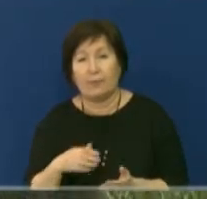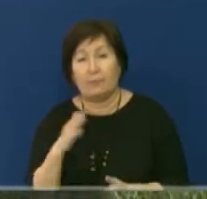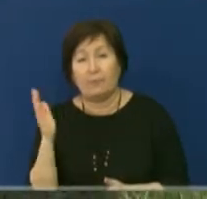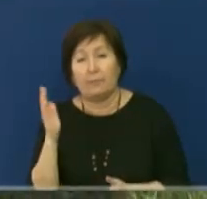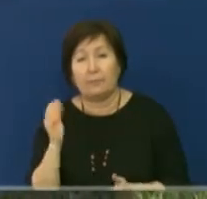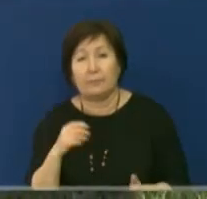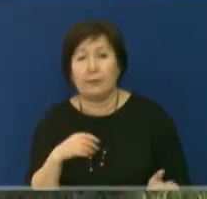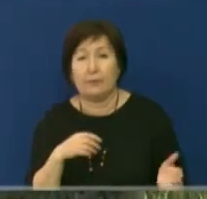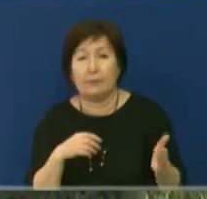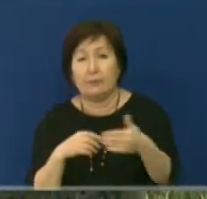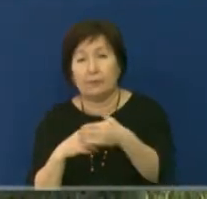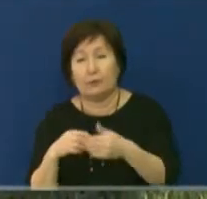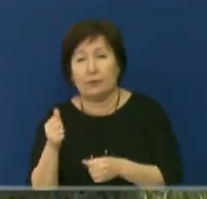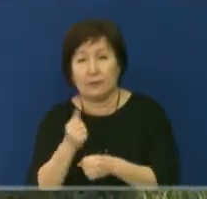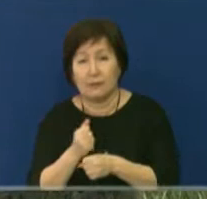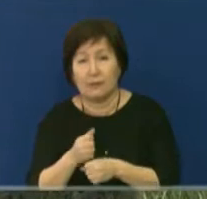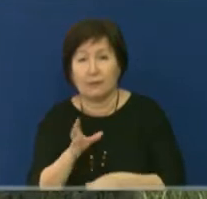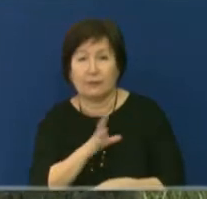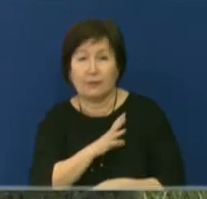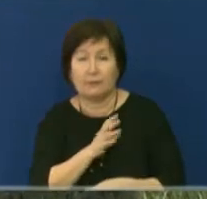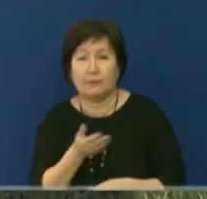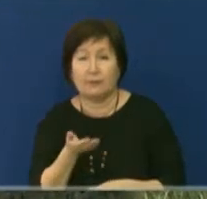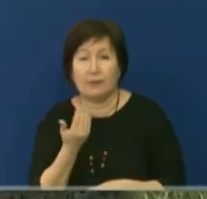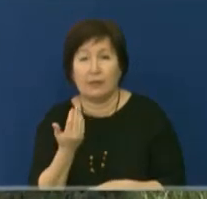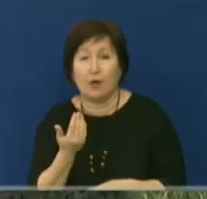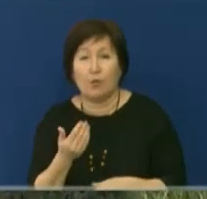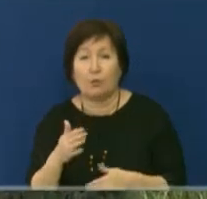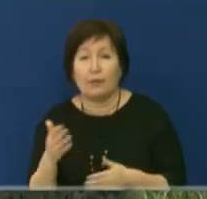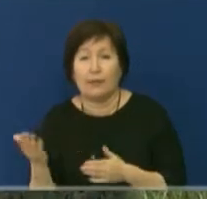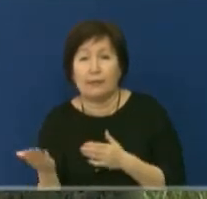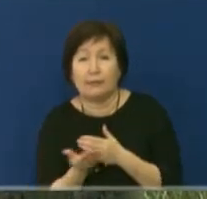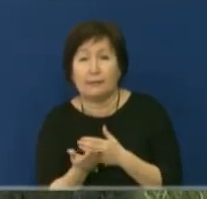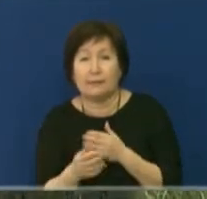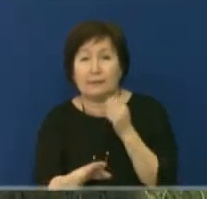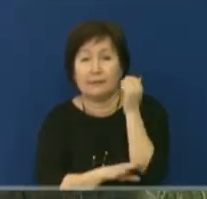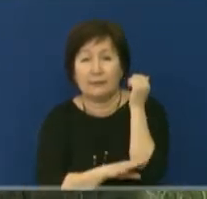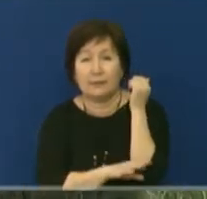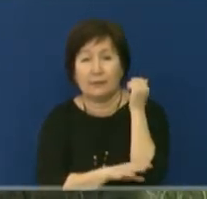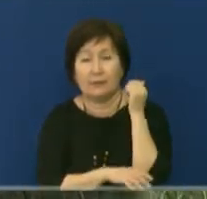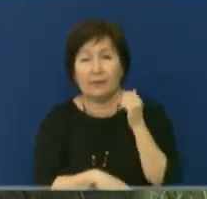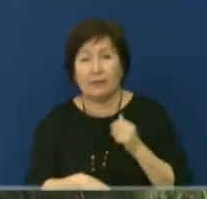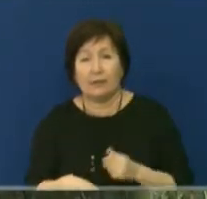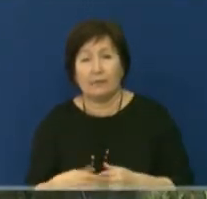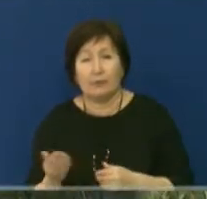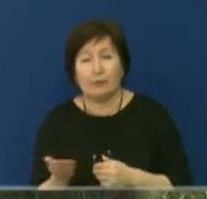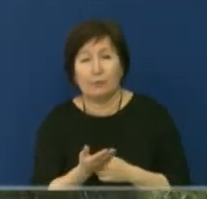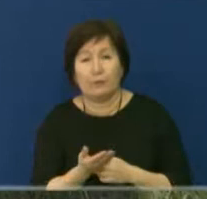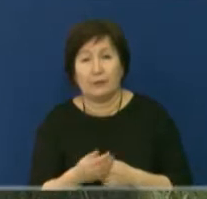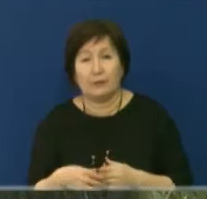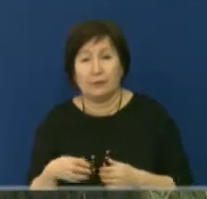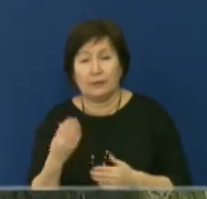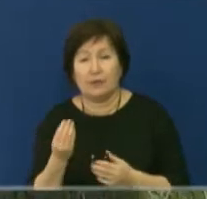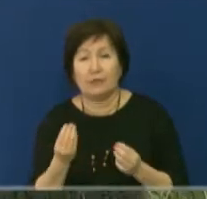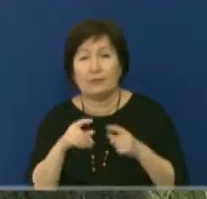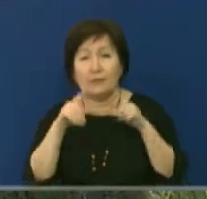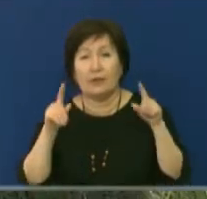удалить деревья. Вот. И вот на сегодняшний день в рамках этого проекта мы